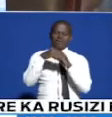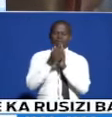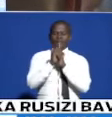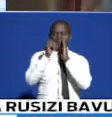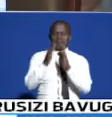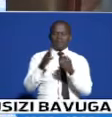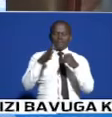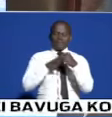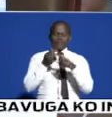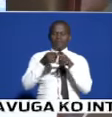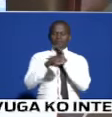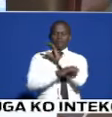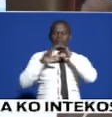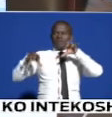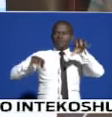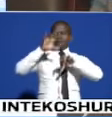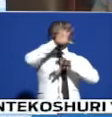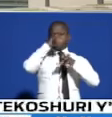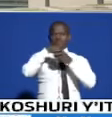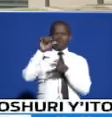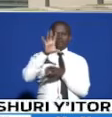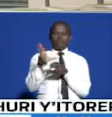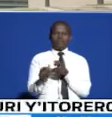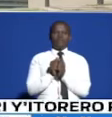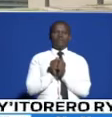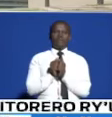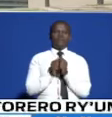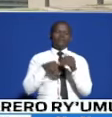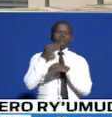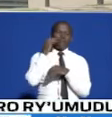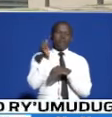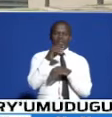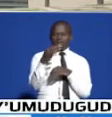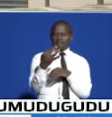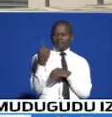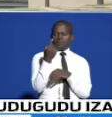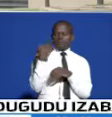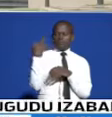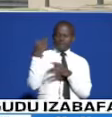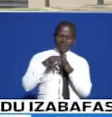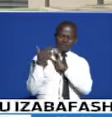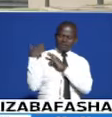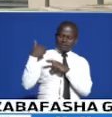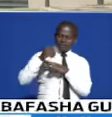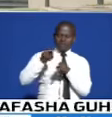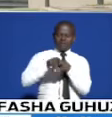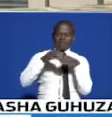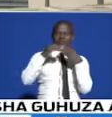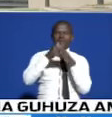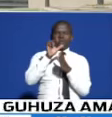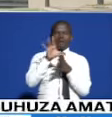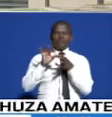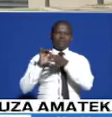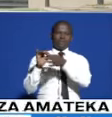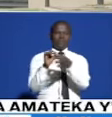9 ziturutse mu bice bitandukanye by'umugabane wa Afurika. Nyuma y'amezi atatu gusa atangiye inshingano ze nk'umuyobozi wa Afurika yunze ubumwe,